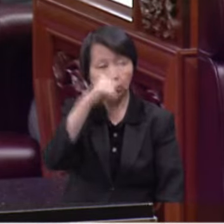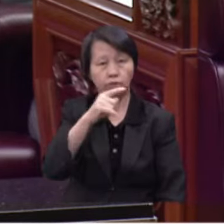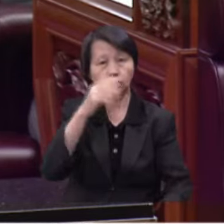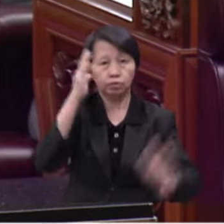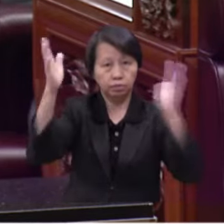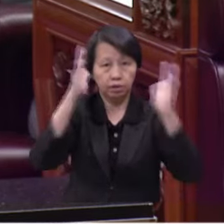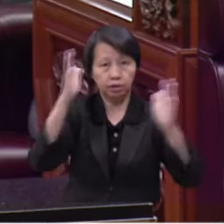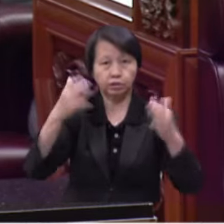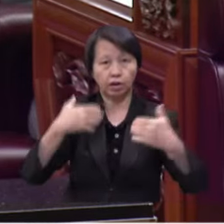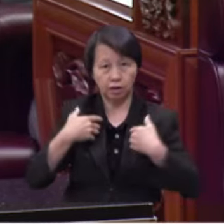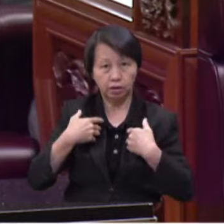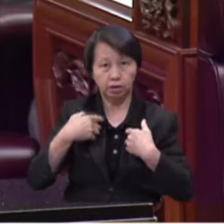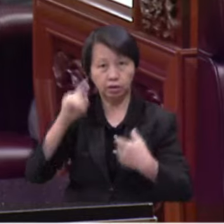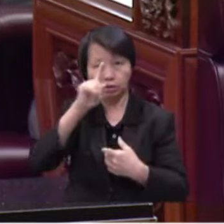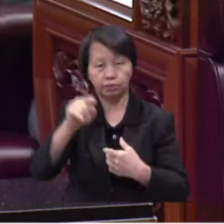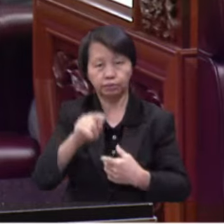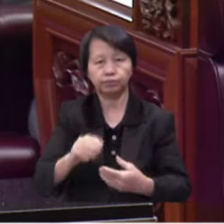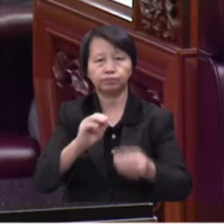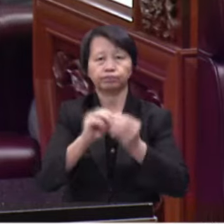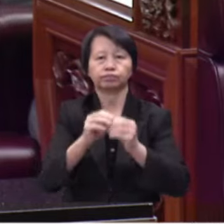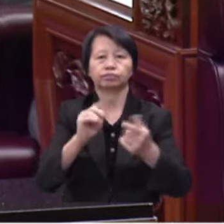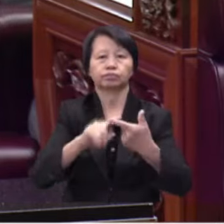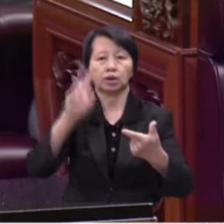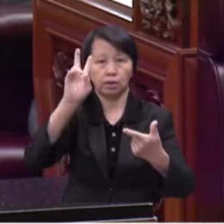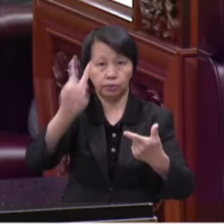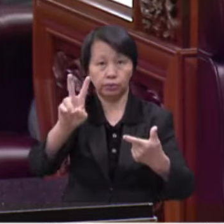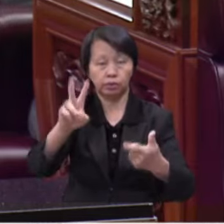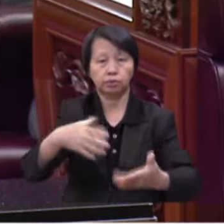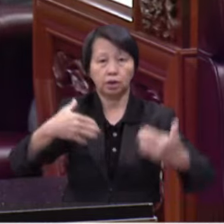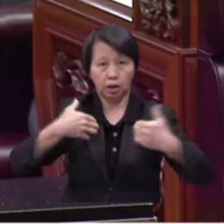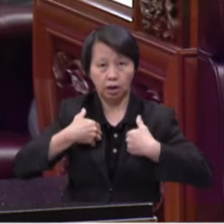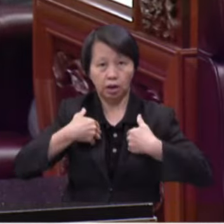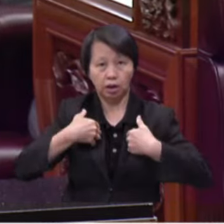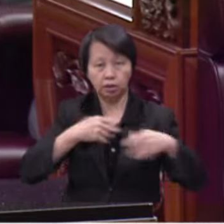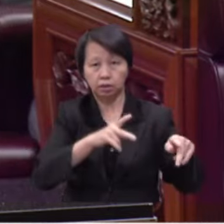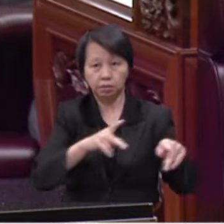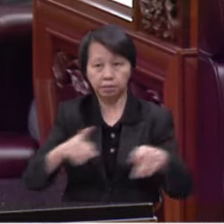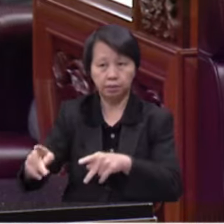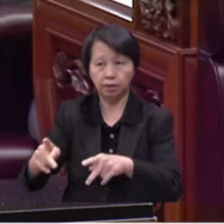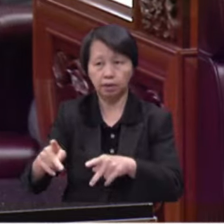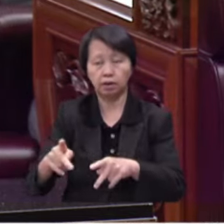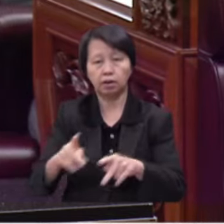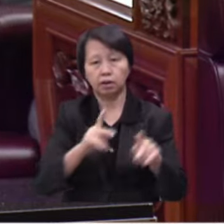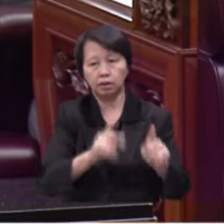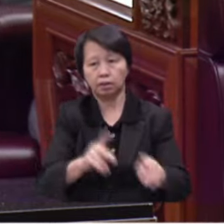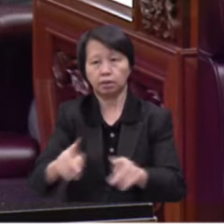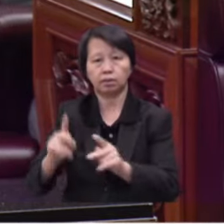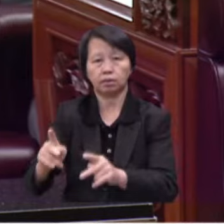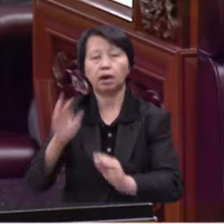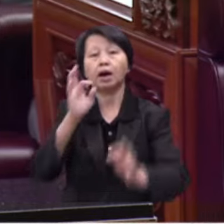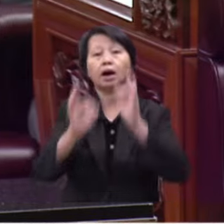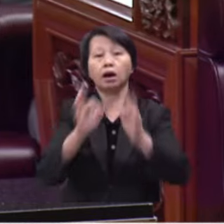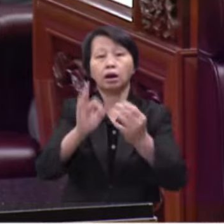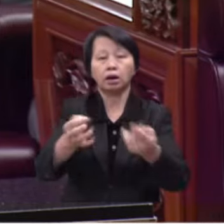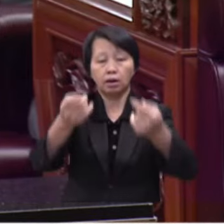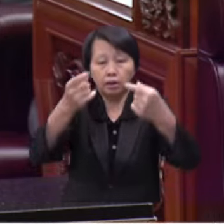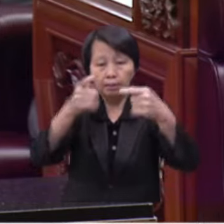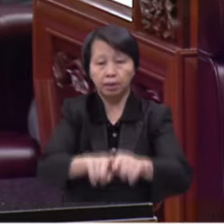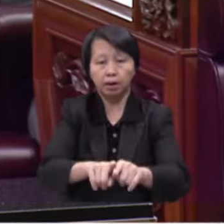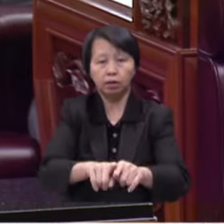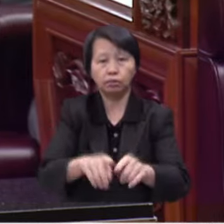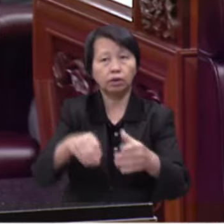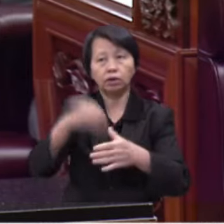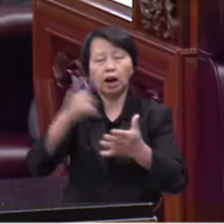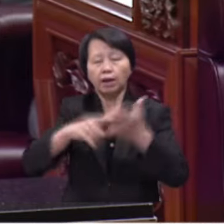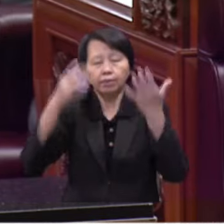negara kita yang kedua Adakah ada prank kontensi ataupun jika berlaku sesuatu di luar